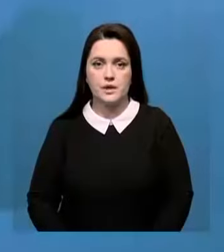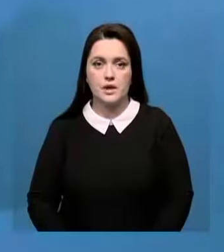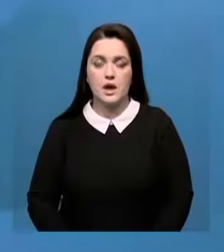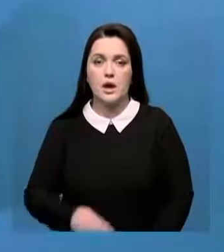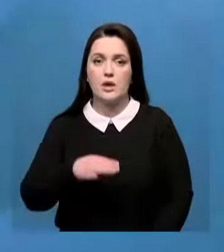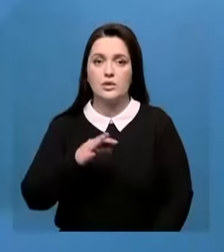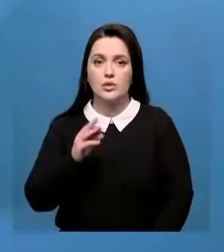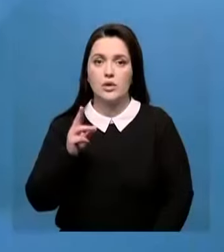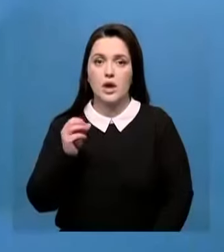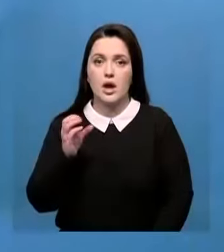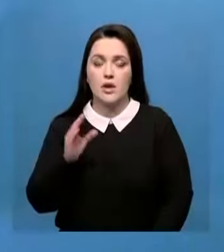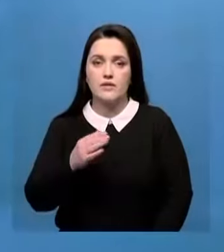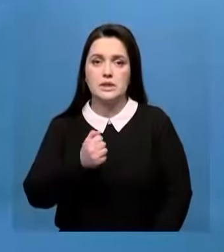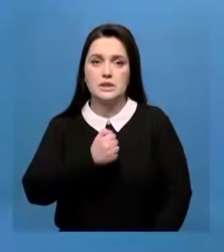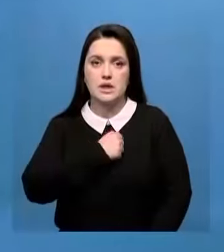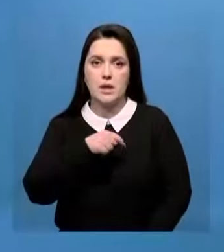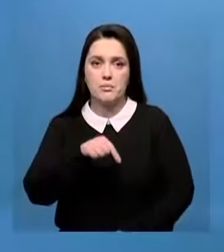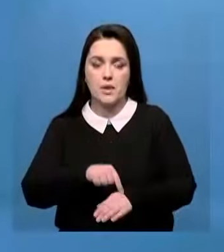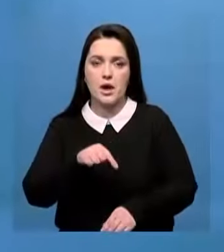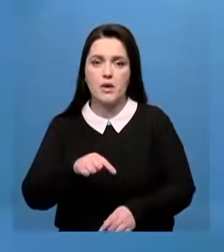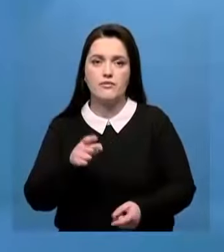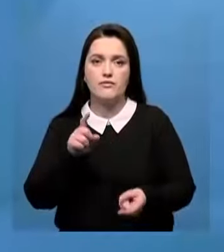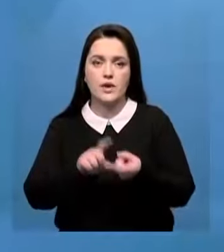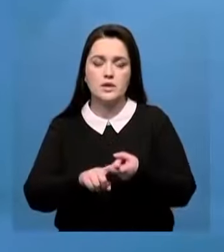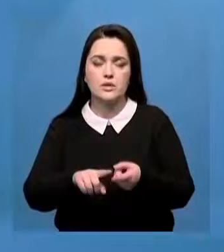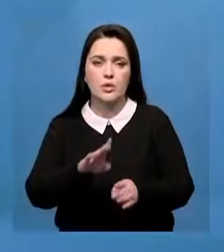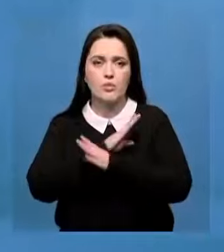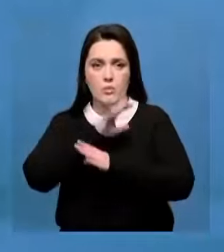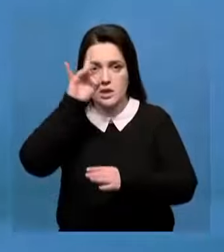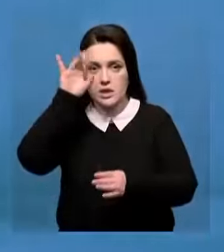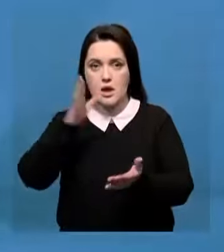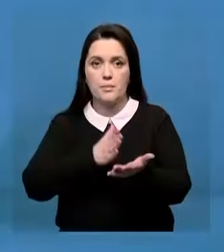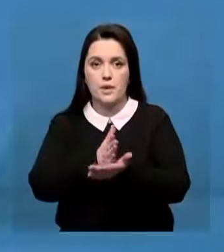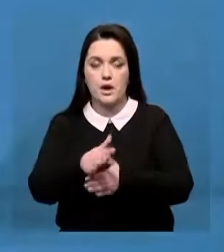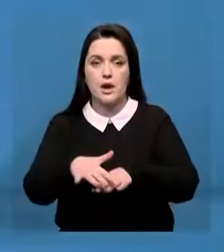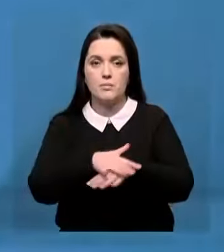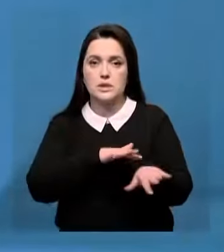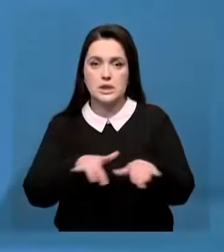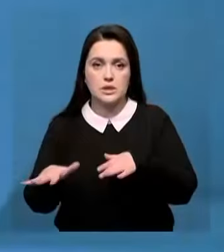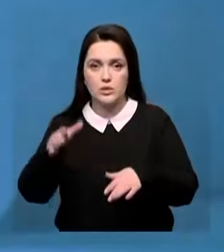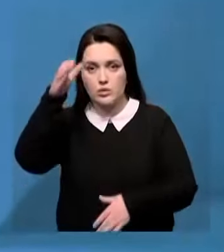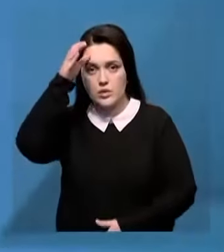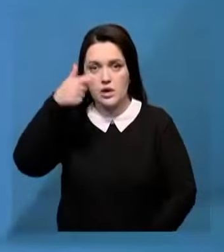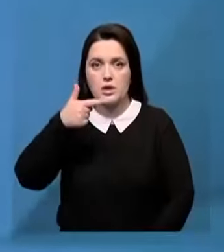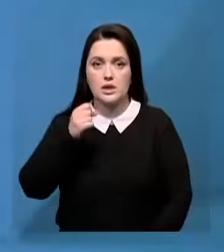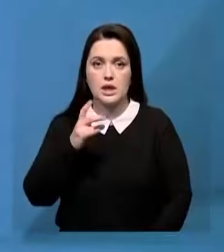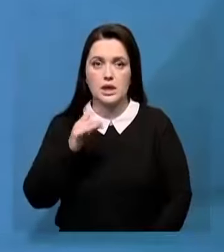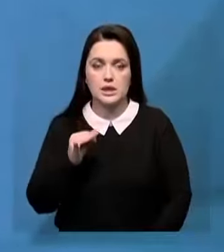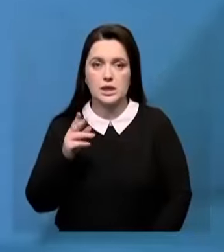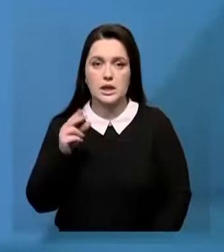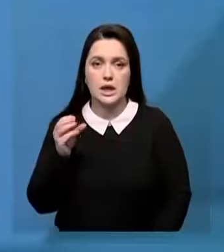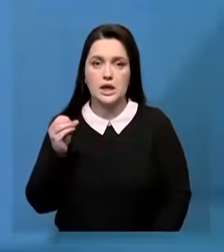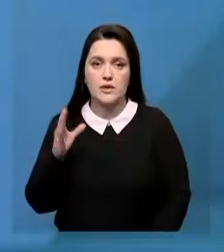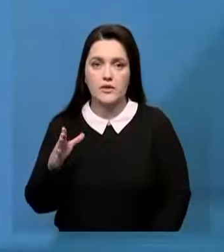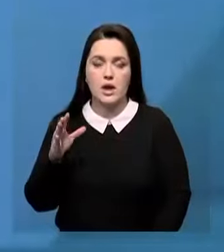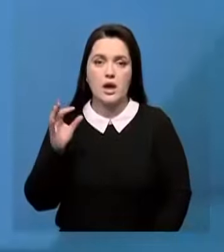Касым-Жомарт Токаев выразил соболезнования в связи с кончиной известного политика, общественного деятеля и ученого Гани Калиева. В